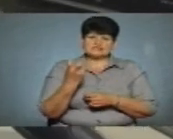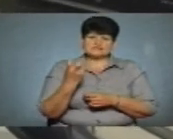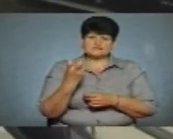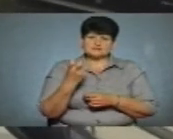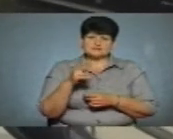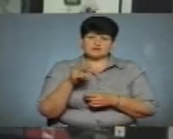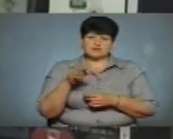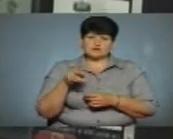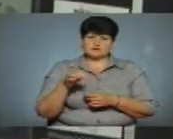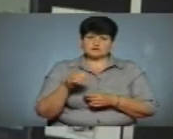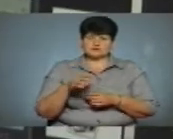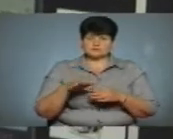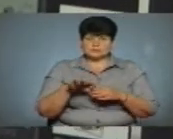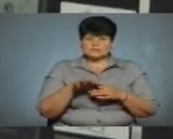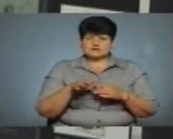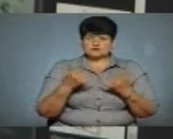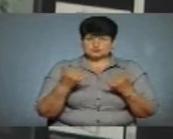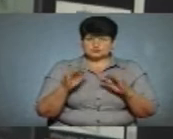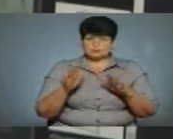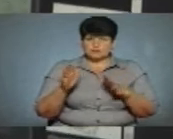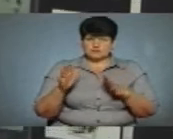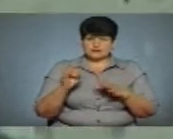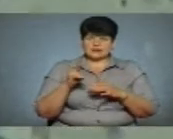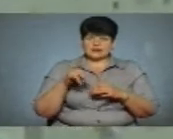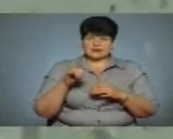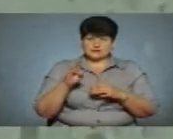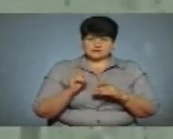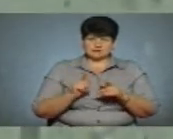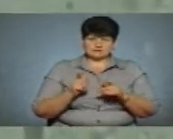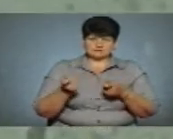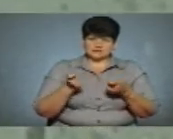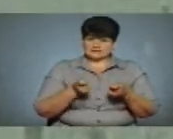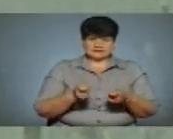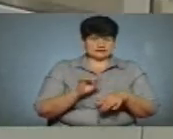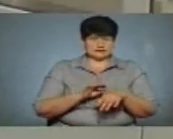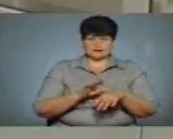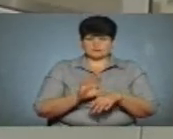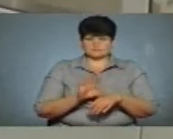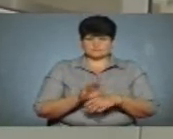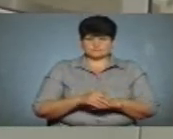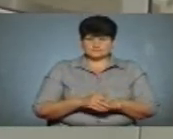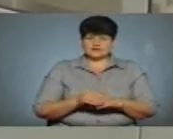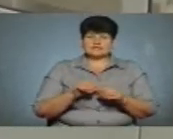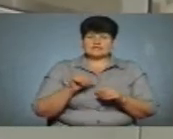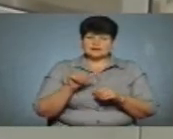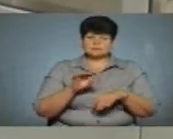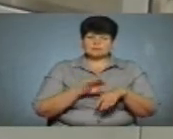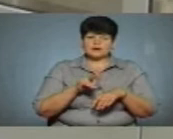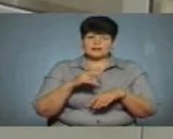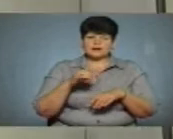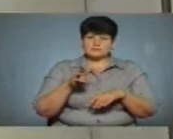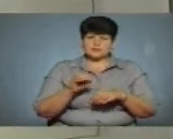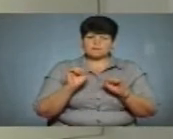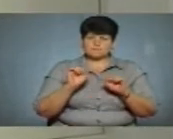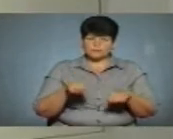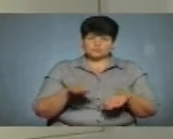зору. На даний момент кліщ, який поступив, не уражений. Окрім хвороби Лайма, кліщі можуть